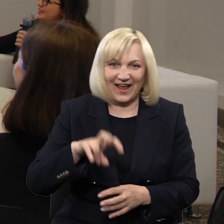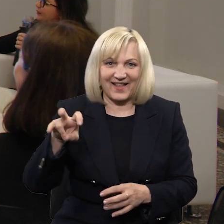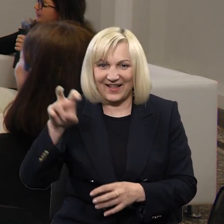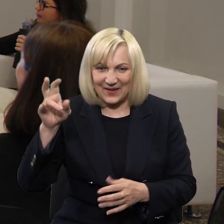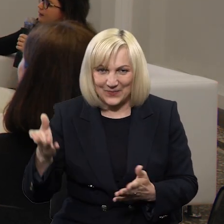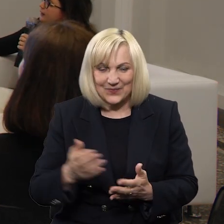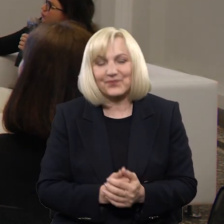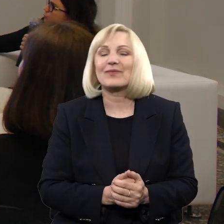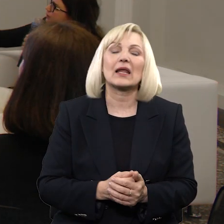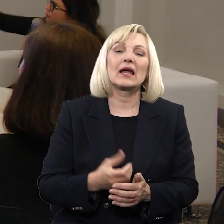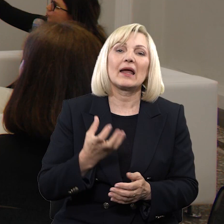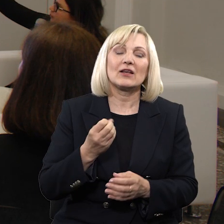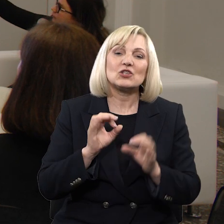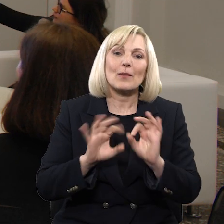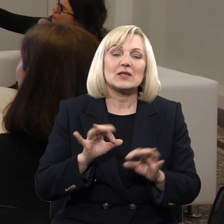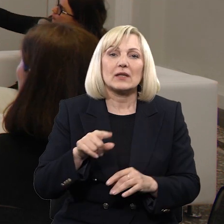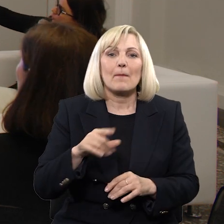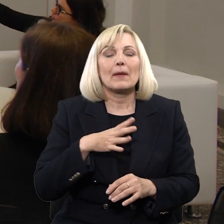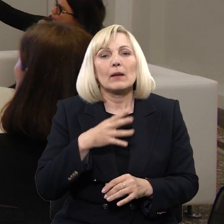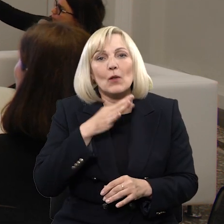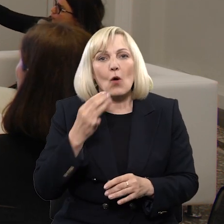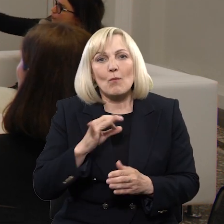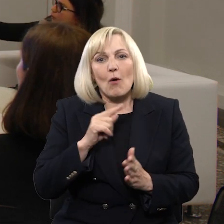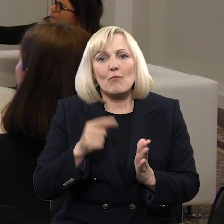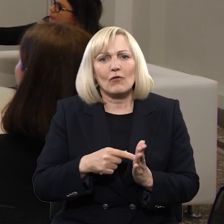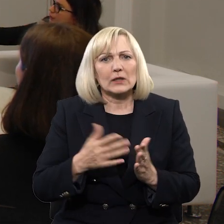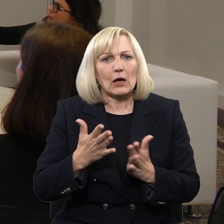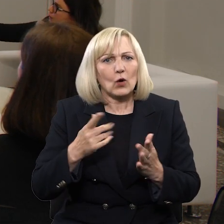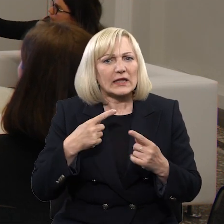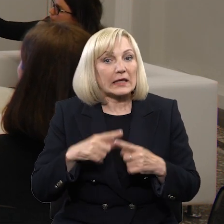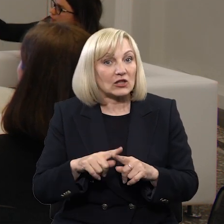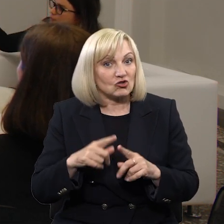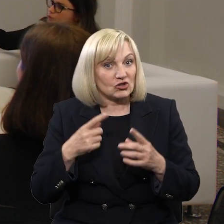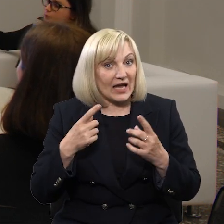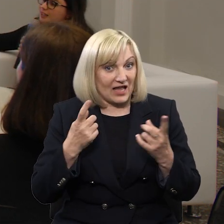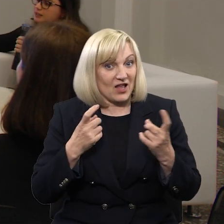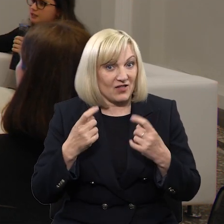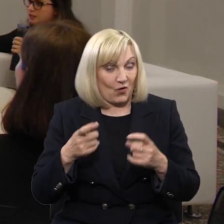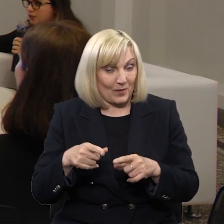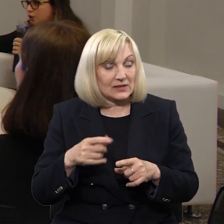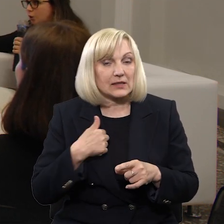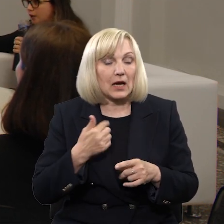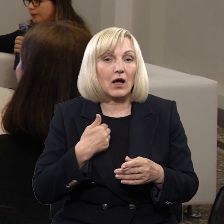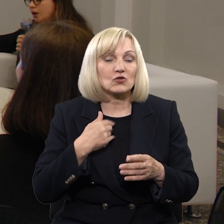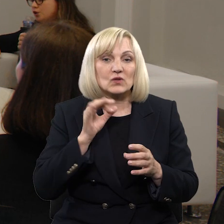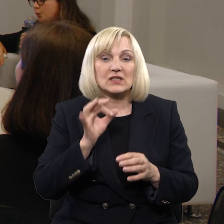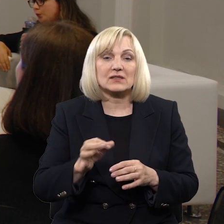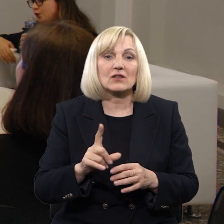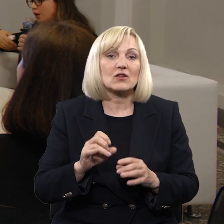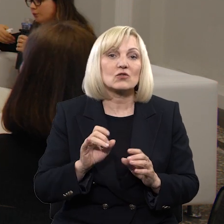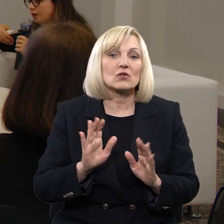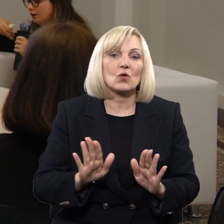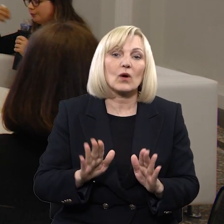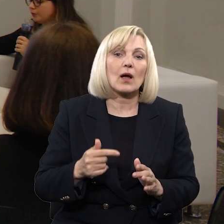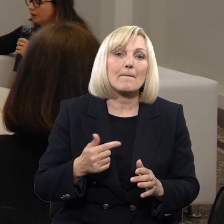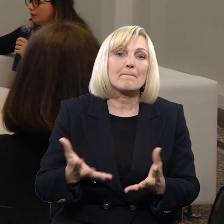экспонатами Да чуть-чуть поясню там было много по поводу какой-то технической информации потому что мне хотелось рассказать не только что